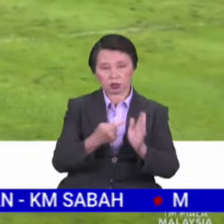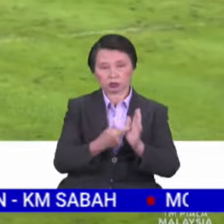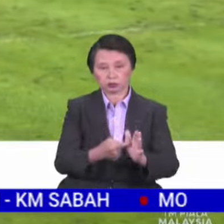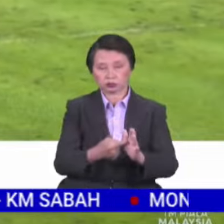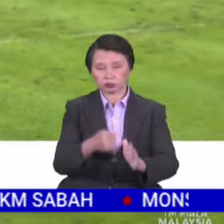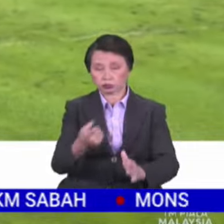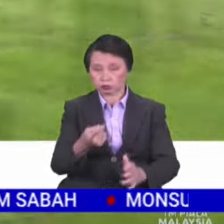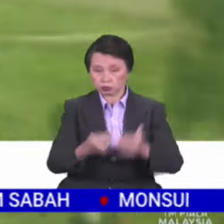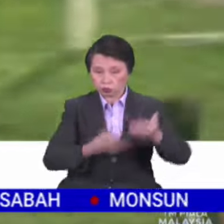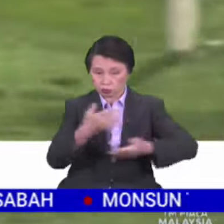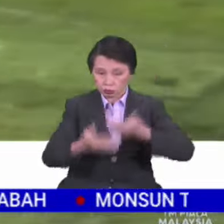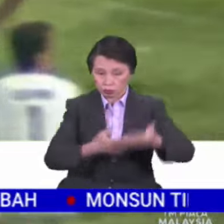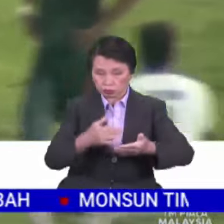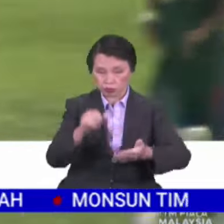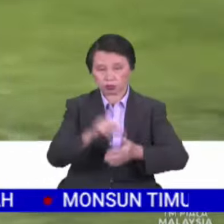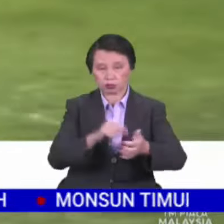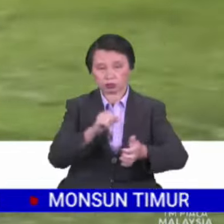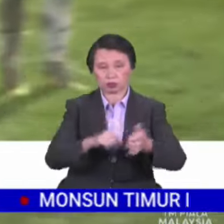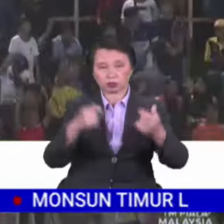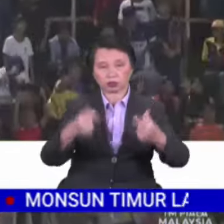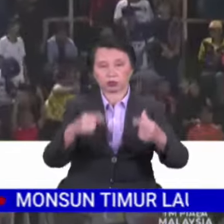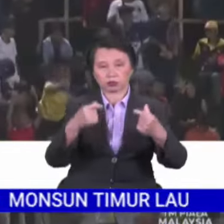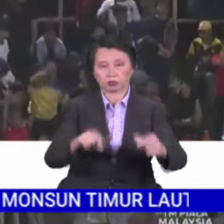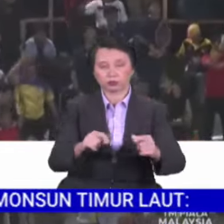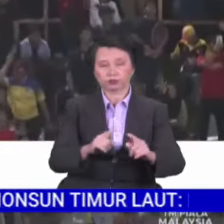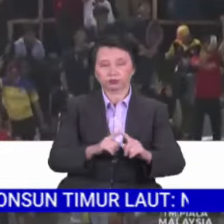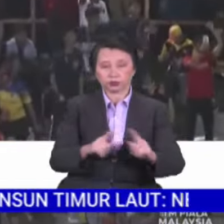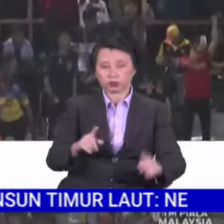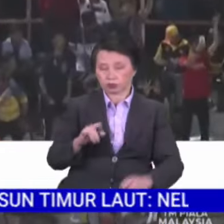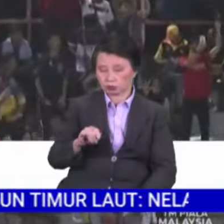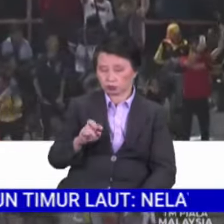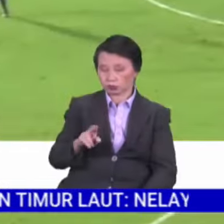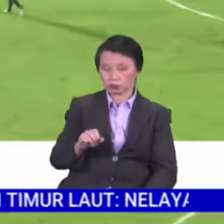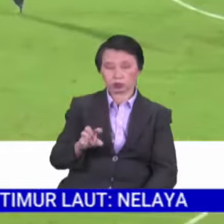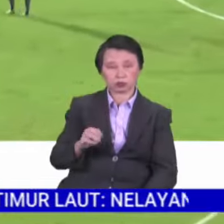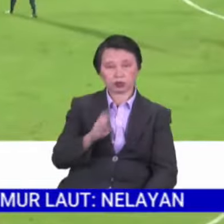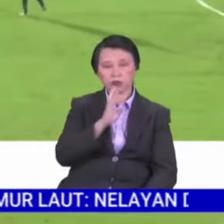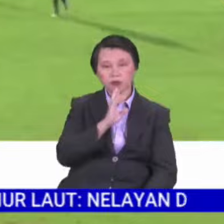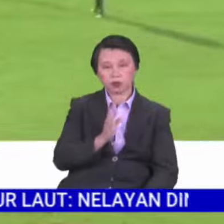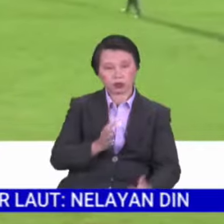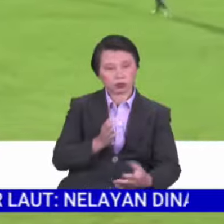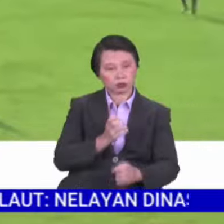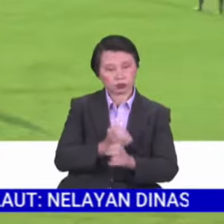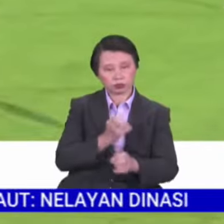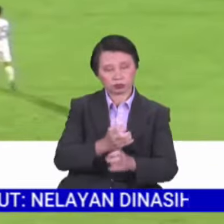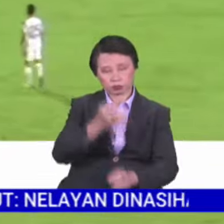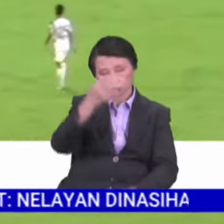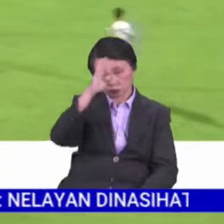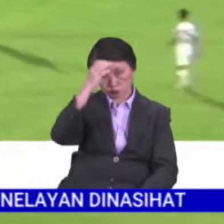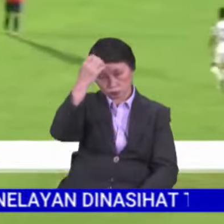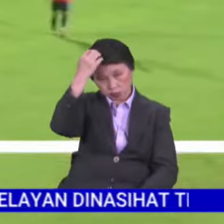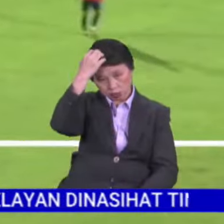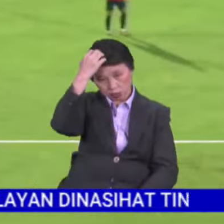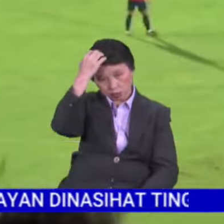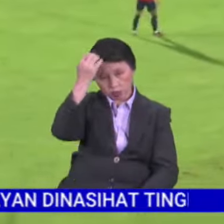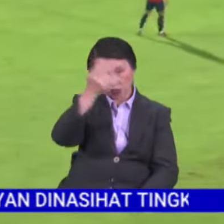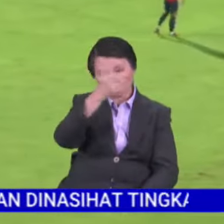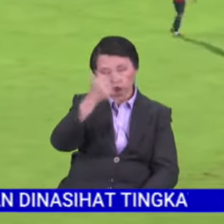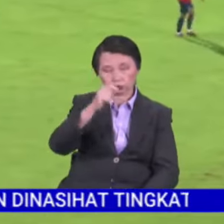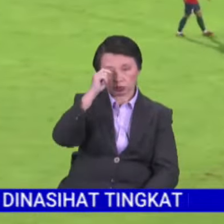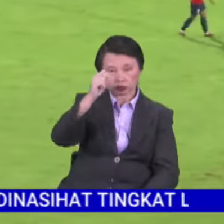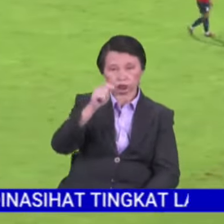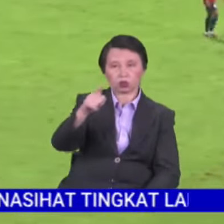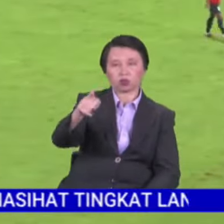menunjukkan kemajuan dalam setiap perlawanan. Bagaimanapun, Irfan mengakui Selangor akan menempuh laluan sukar kerana Terengganu sebuah